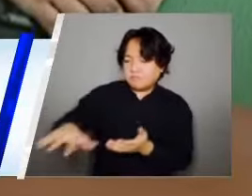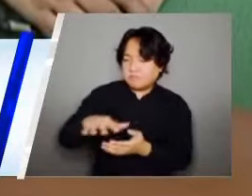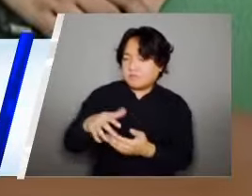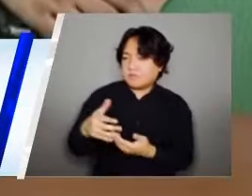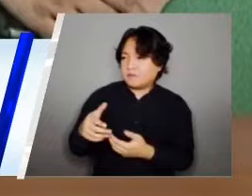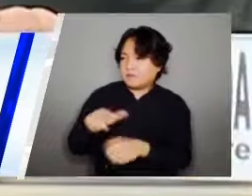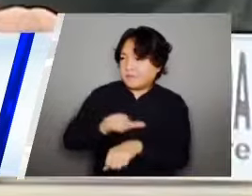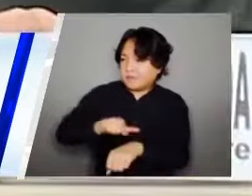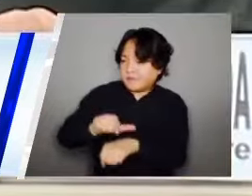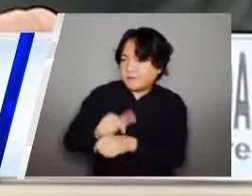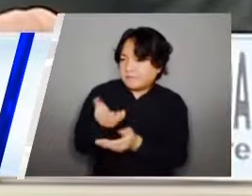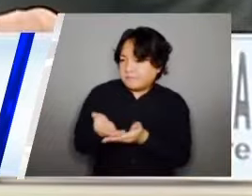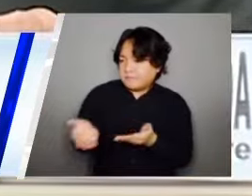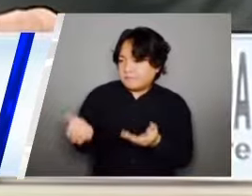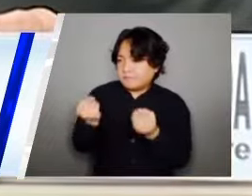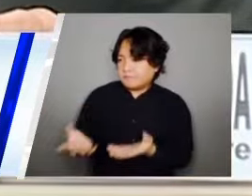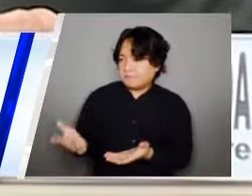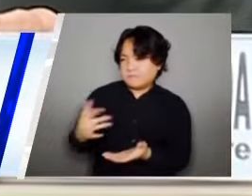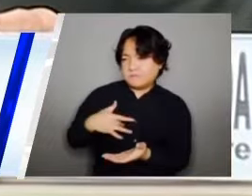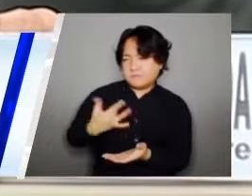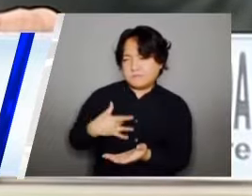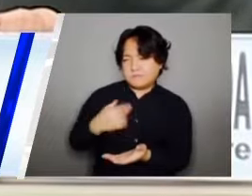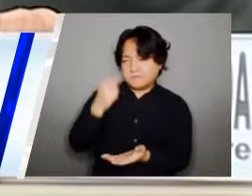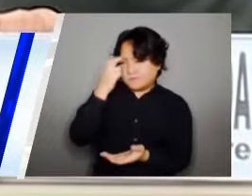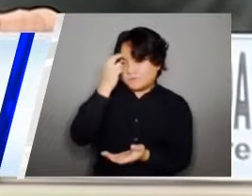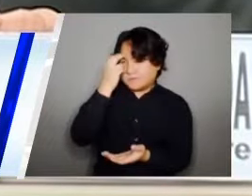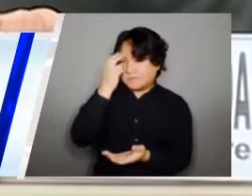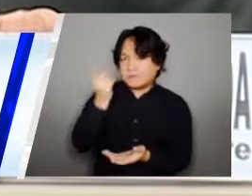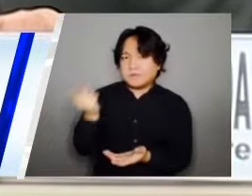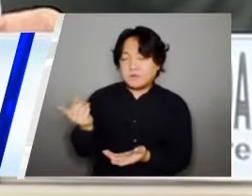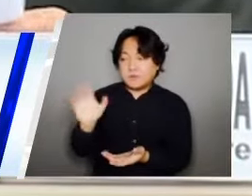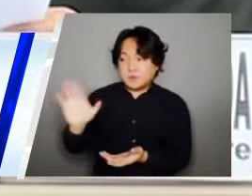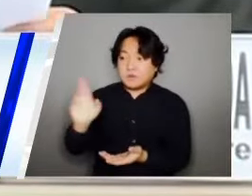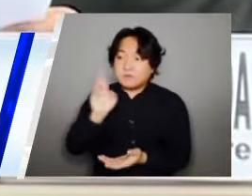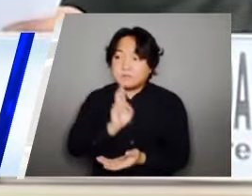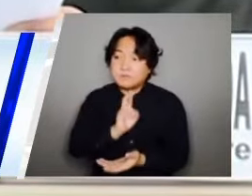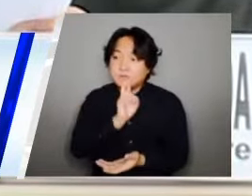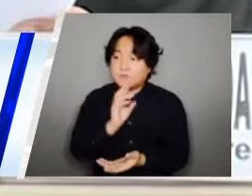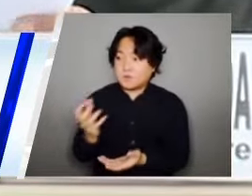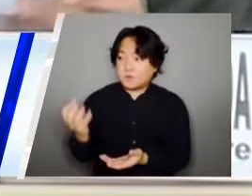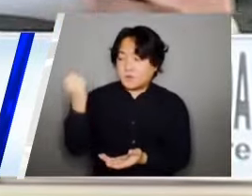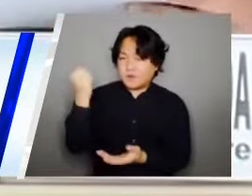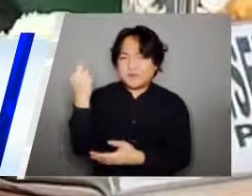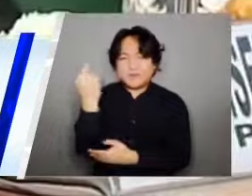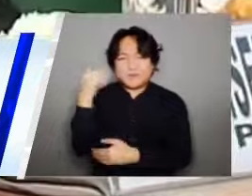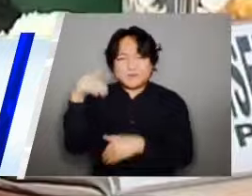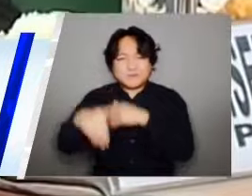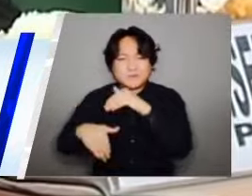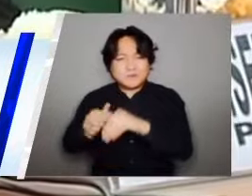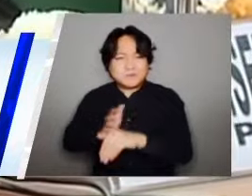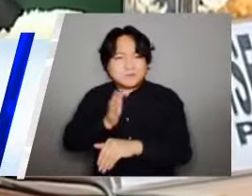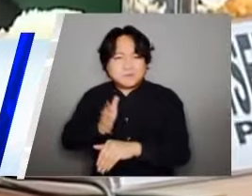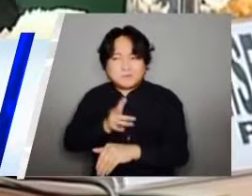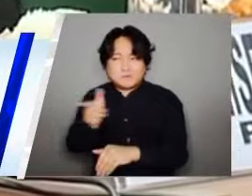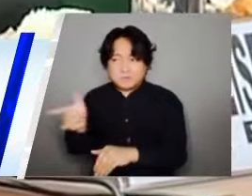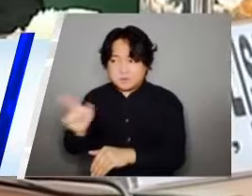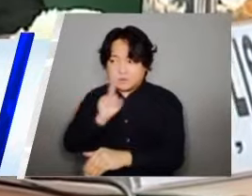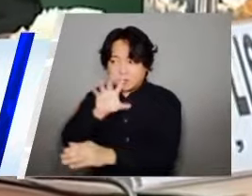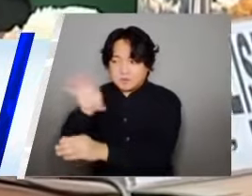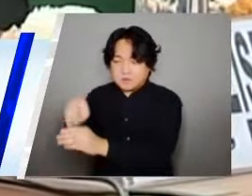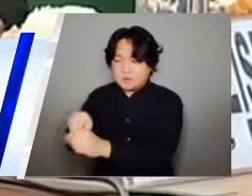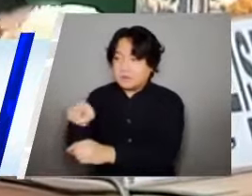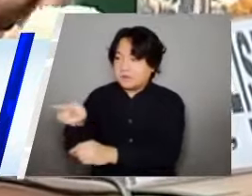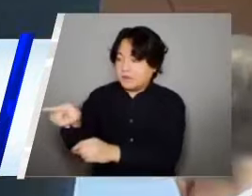bago tumakas punto ni Senador jingoy Estrada tila dumami ang ari-arian nito nung mayor na siya bagay na